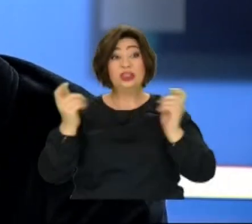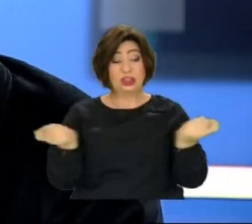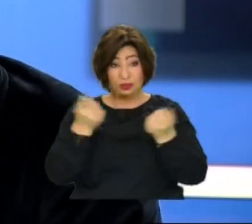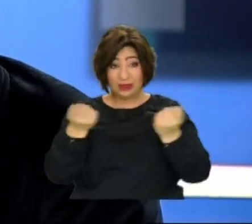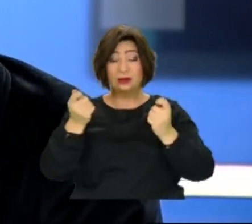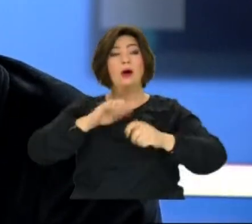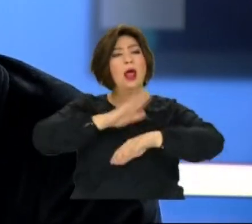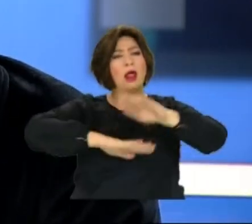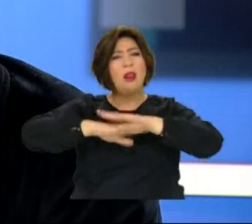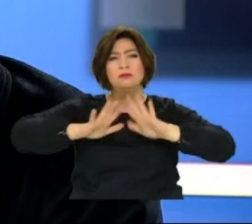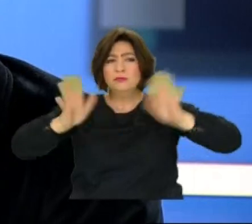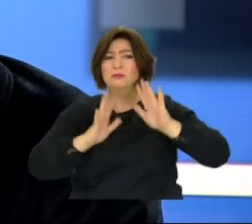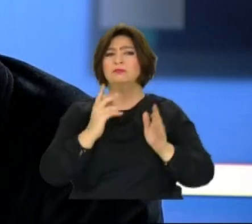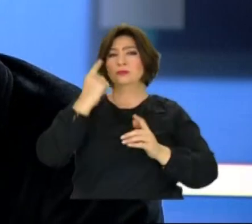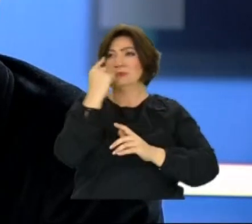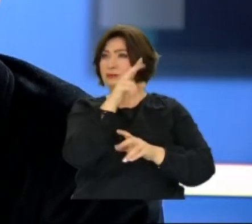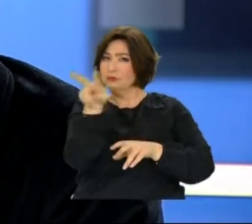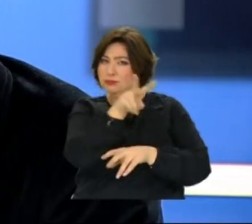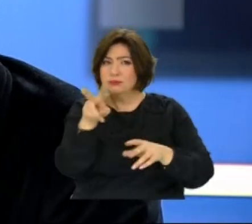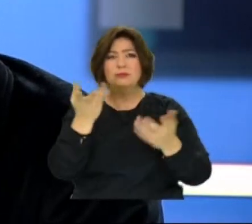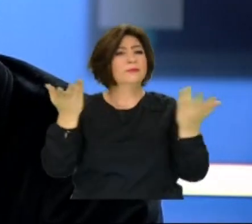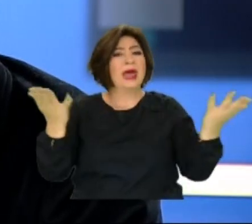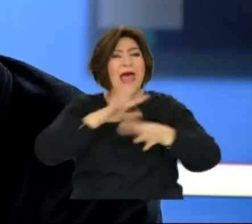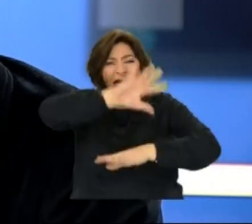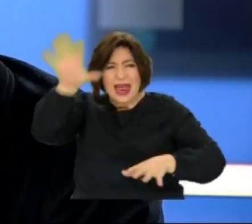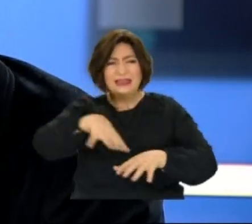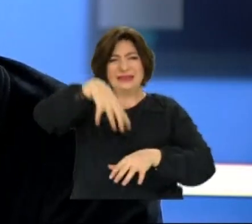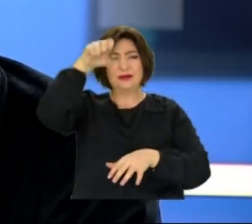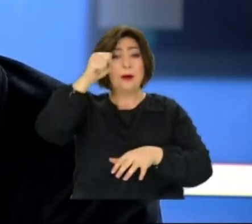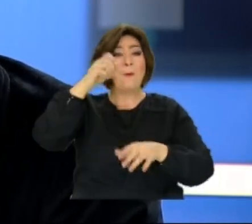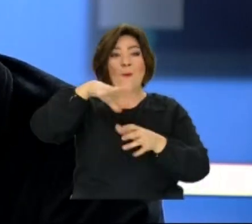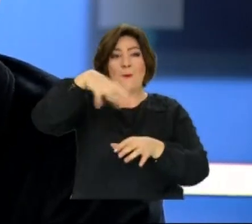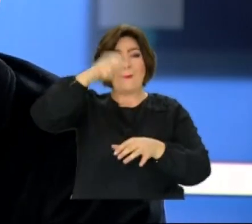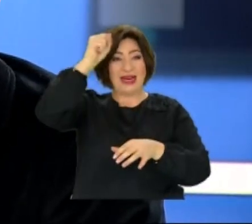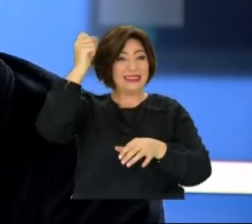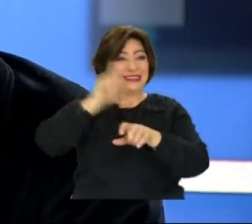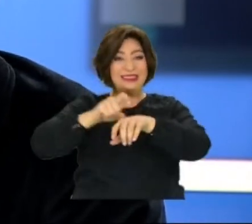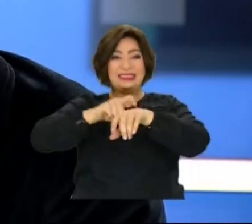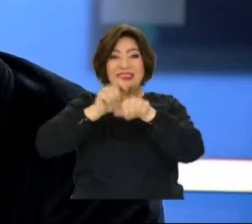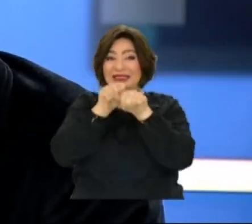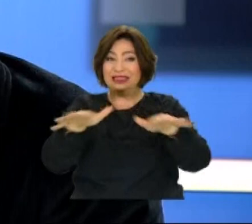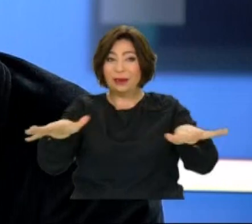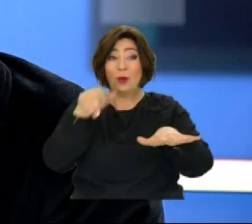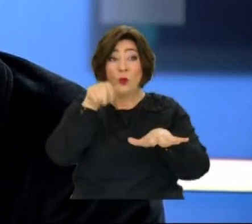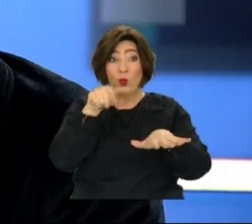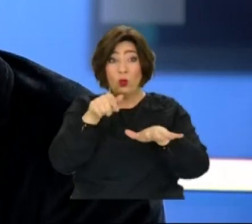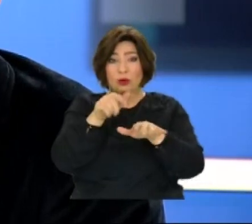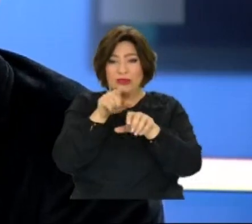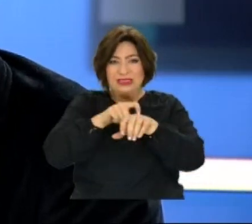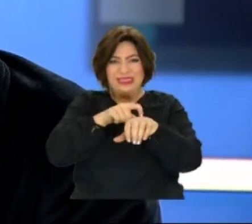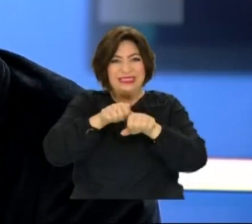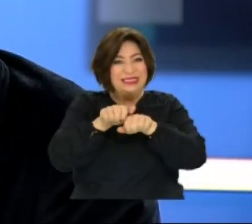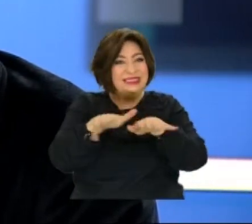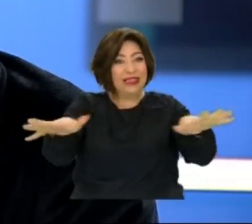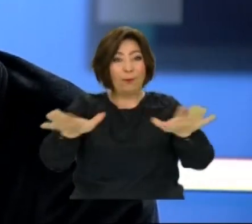çalışmasını, bütün diğer organların işlevini kontrol eden sistem merkezi sinir sistemi. Hı hı. Merkezi sinir sisteminin fonksiyonları geri dönüşümsüz olarak